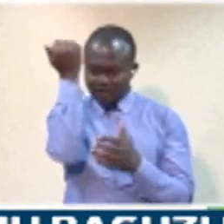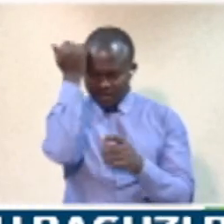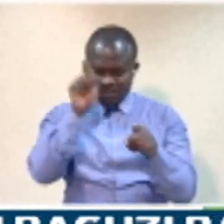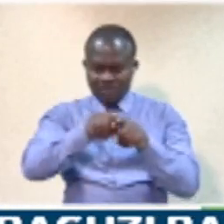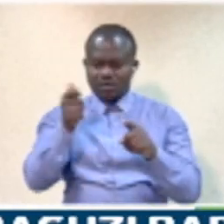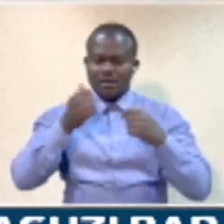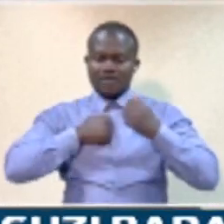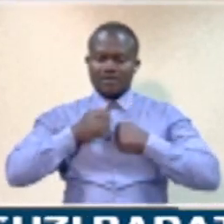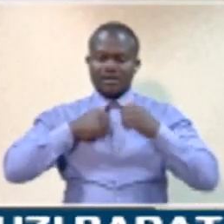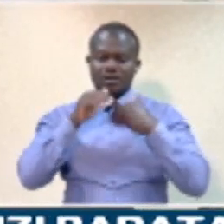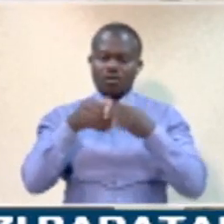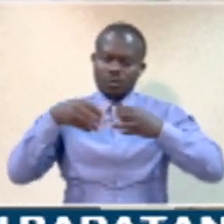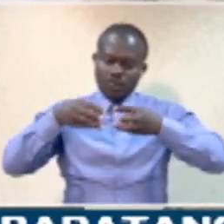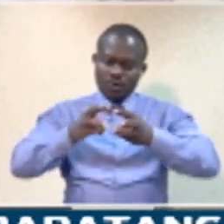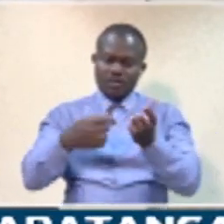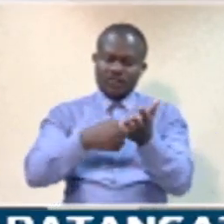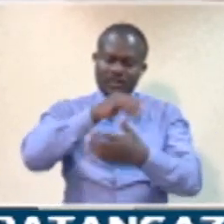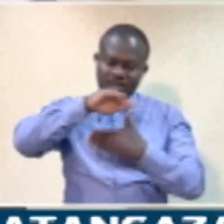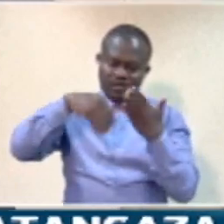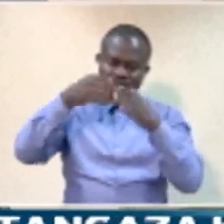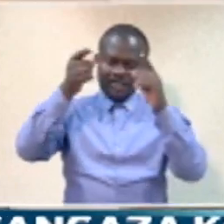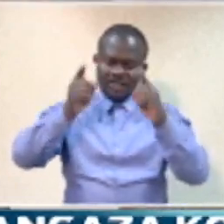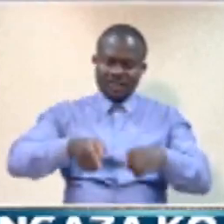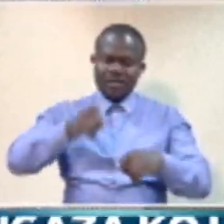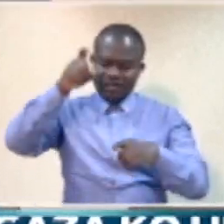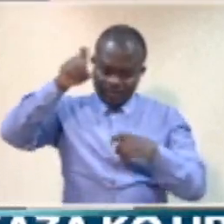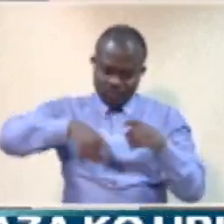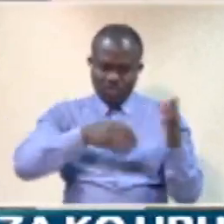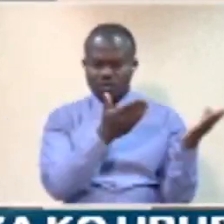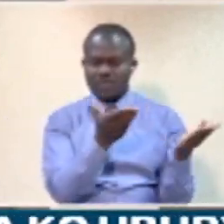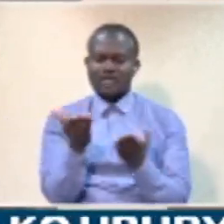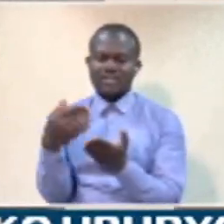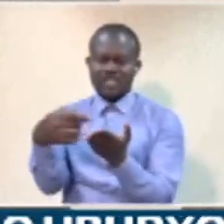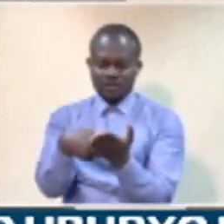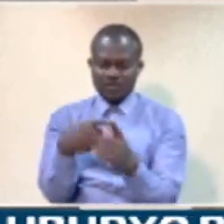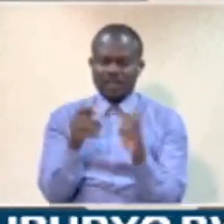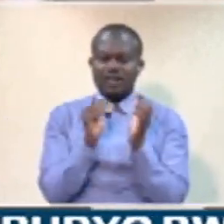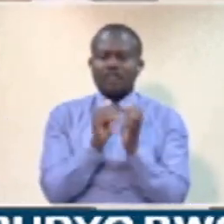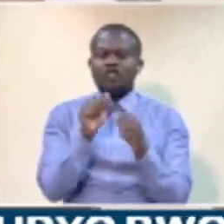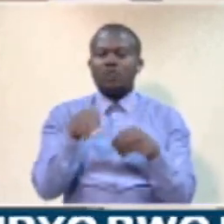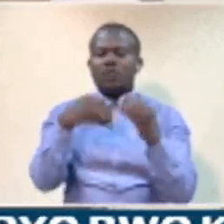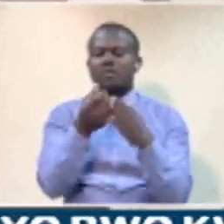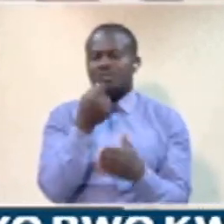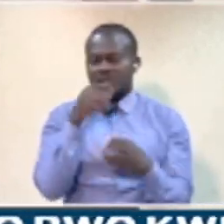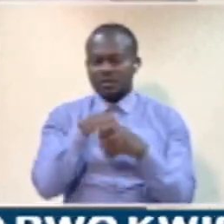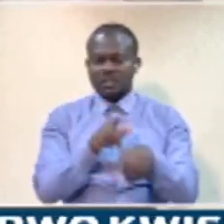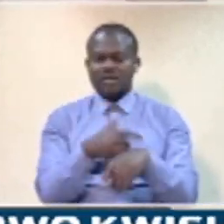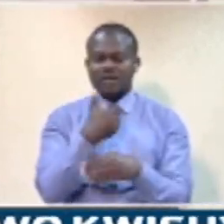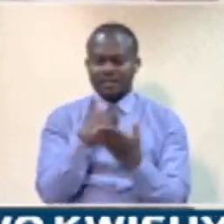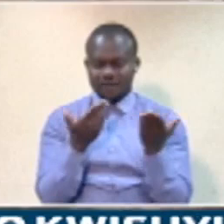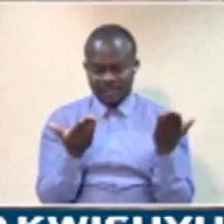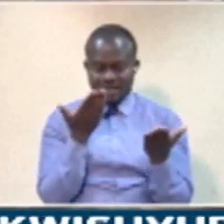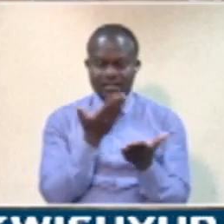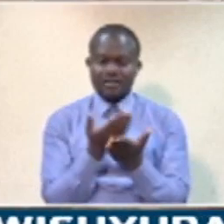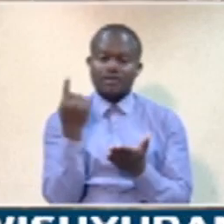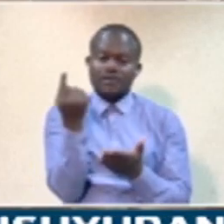nk'ubw'abandi banyarwanda ku buryo ivuriro ryose yageraho rigomba kumwakira rikamuvura ndetse akaba yahabwa imiti mu gihe bayifite